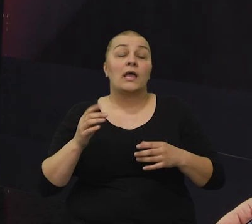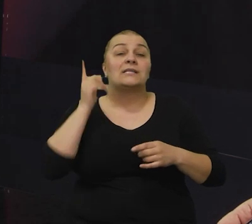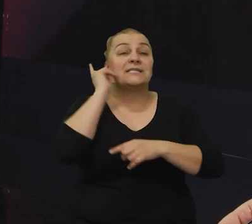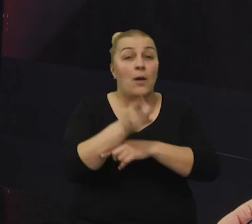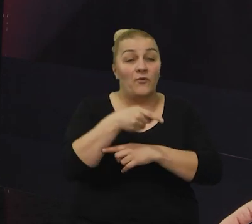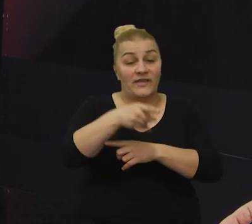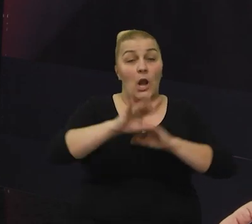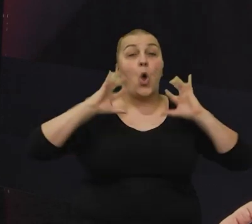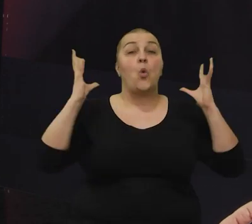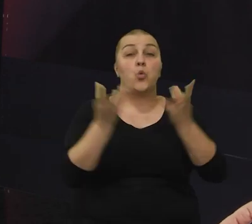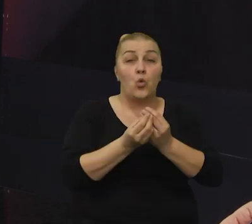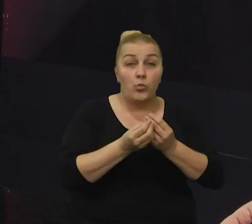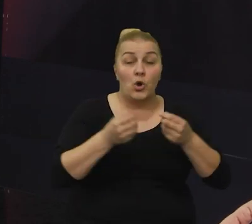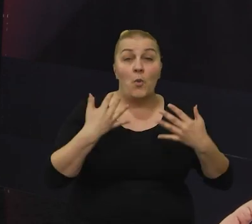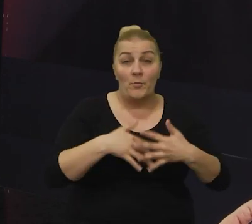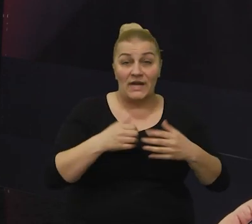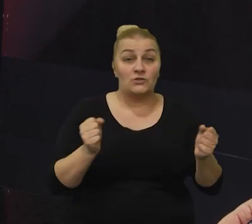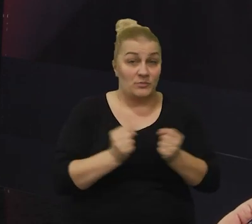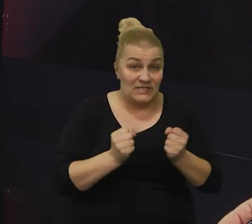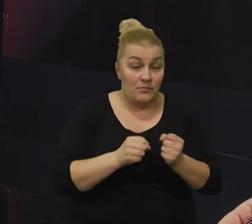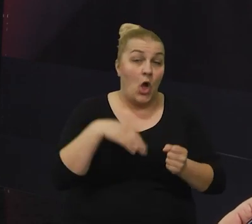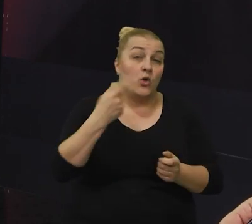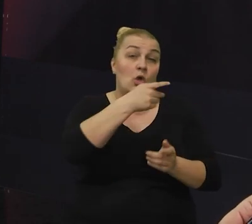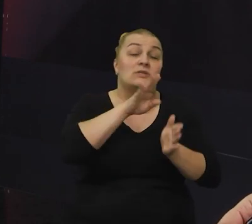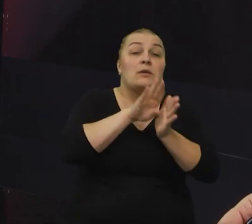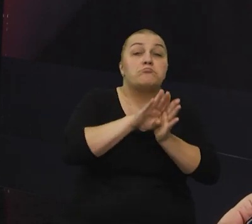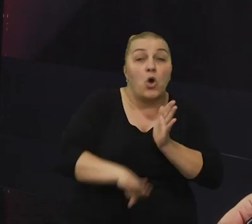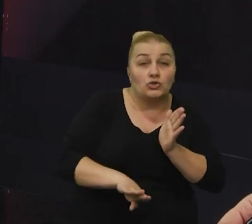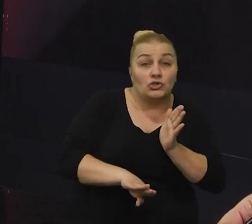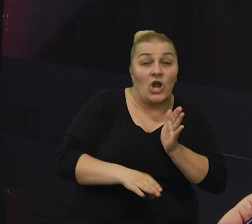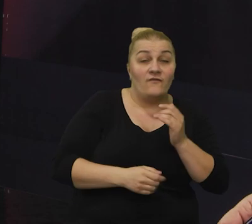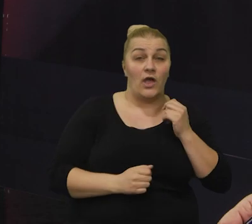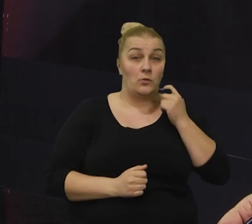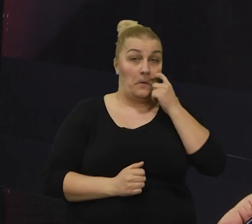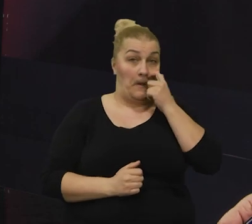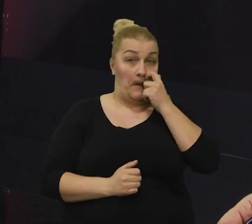Zima, onda ponižavaju se